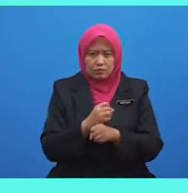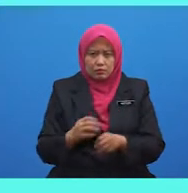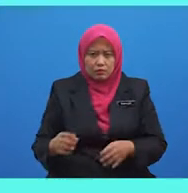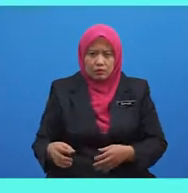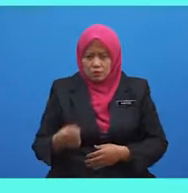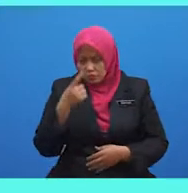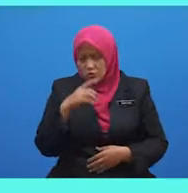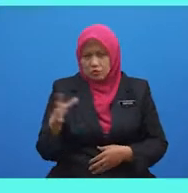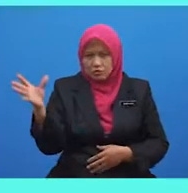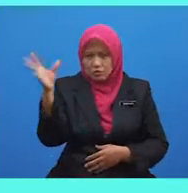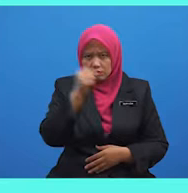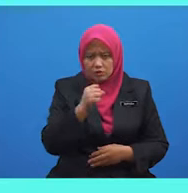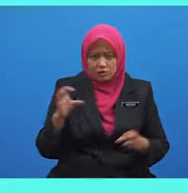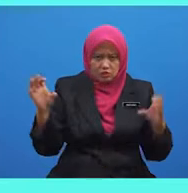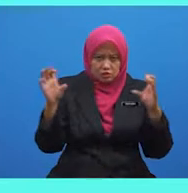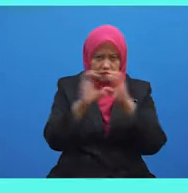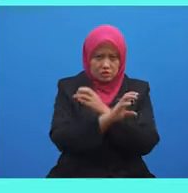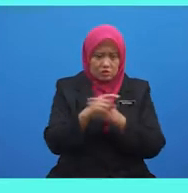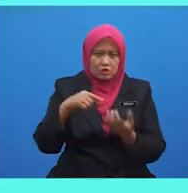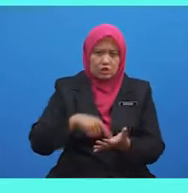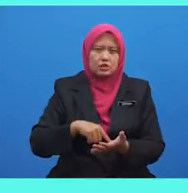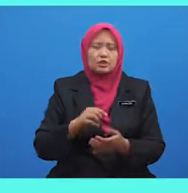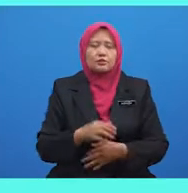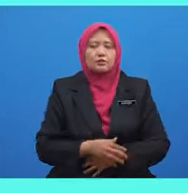bagi menghadapi cabaran-cabaran ini.